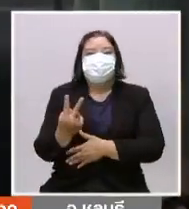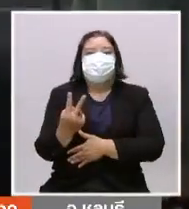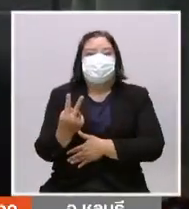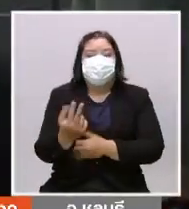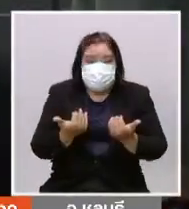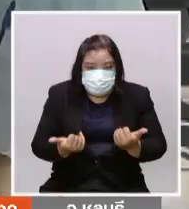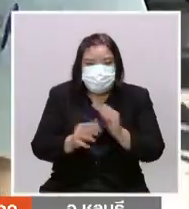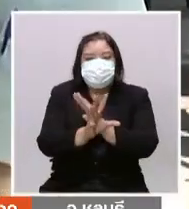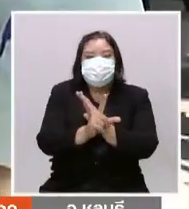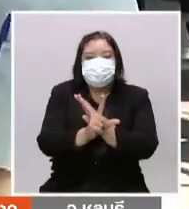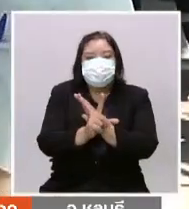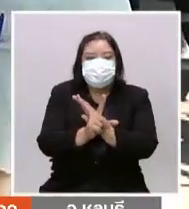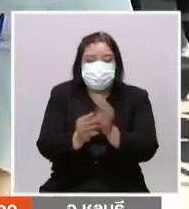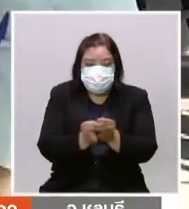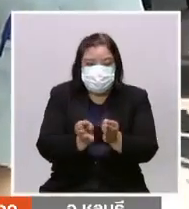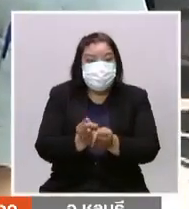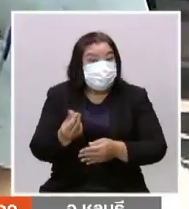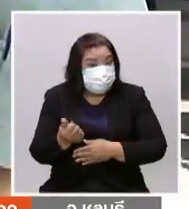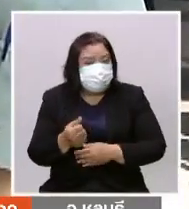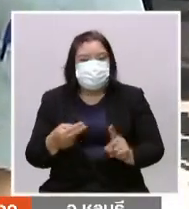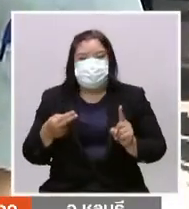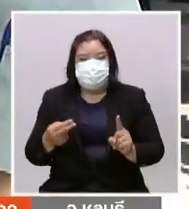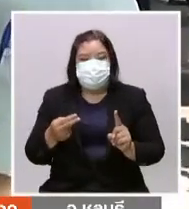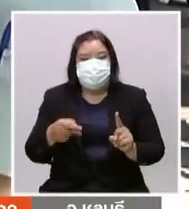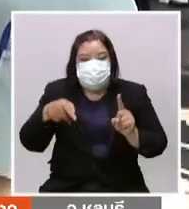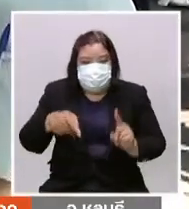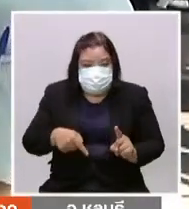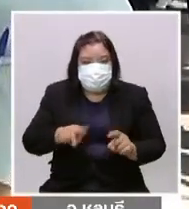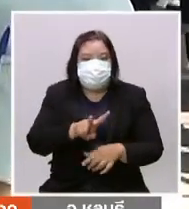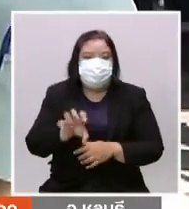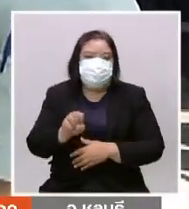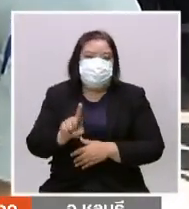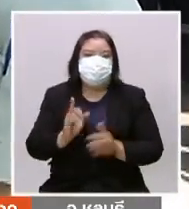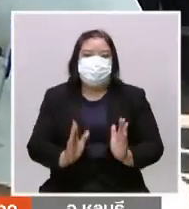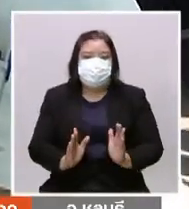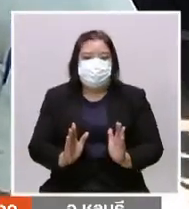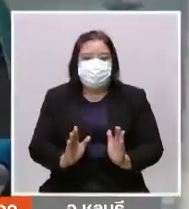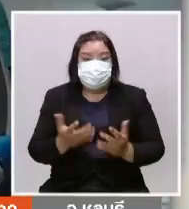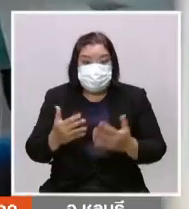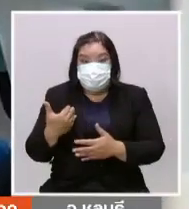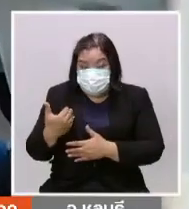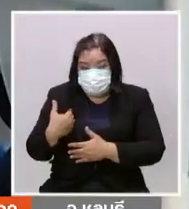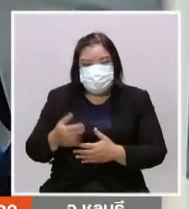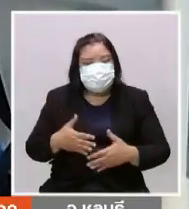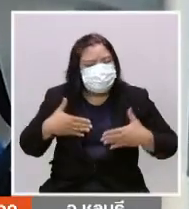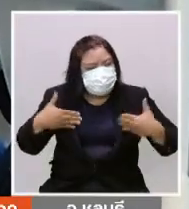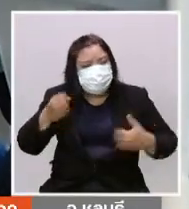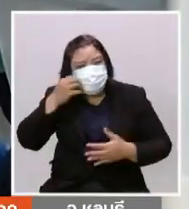สำหรับชลบุรีค่ะคุณผู้ชมอยู่ที่ 11,251 รายแล้วก็มีคนที่หายป่วย